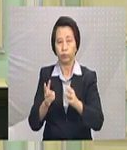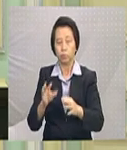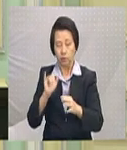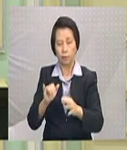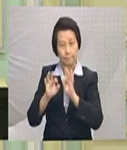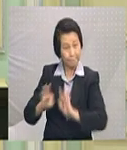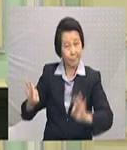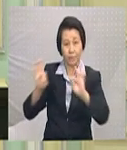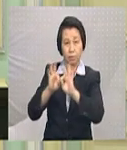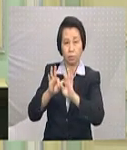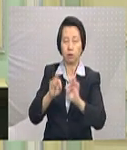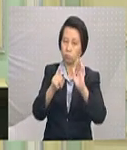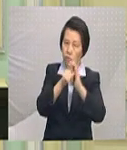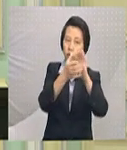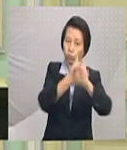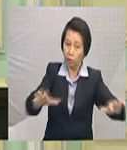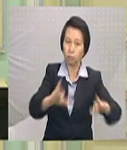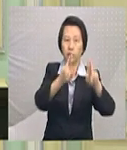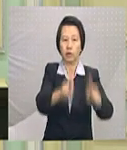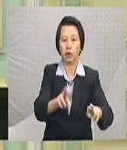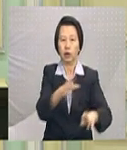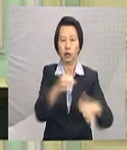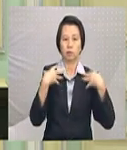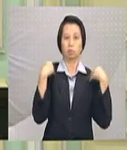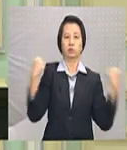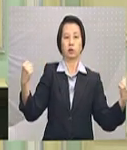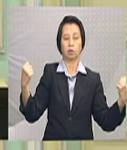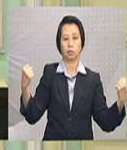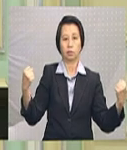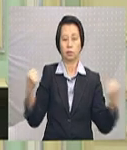kita adalah keselamatan rakyat dan juga kesihatan.